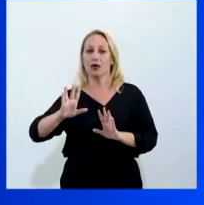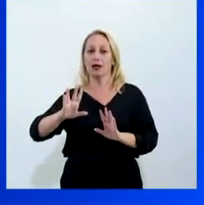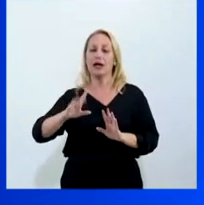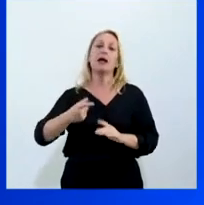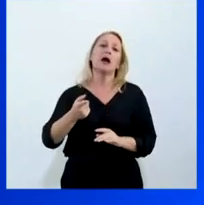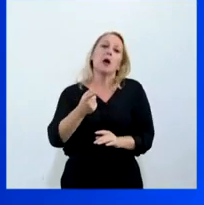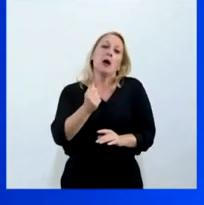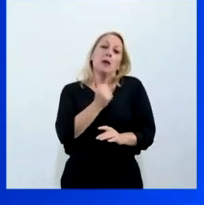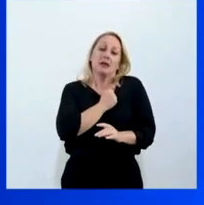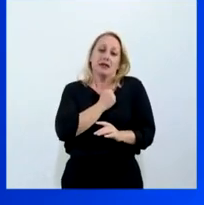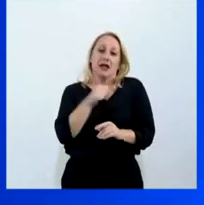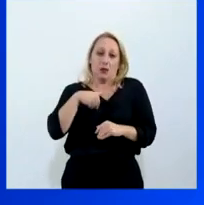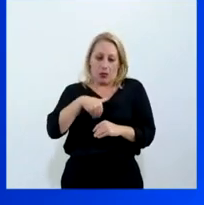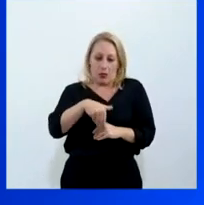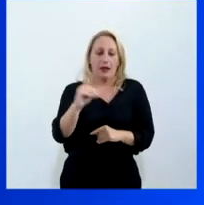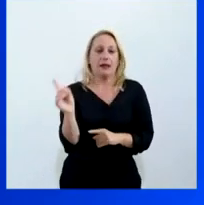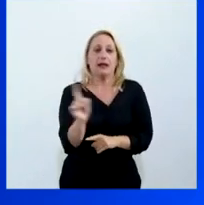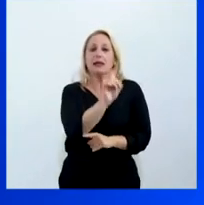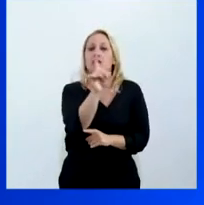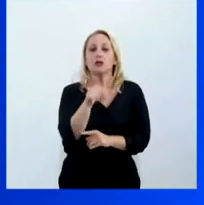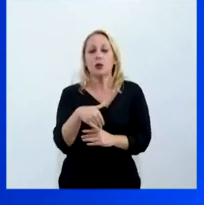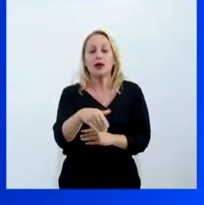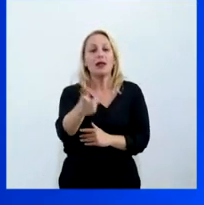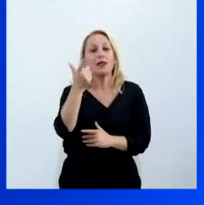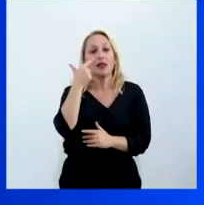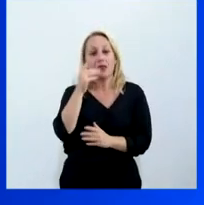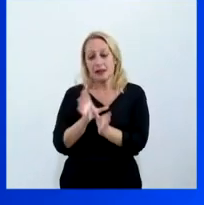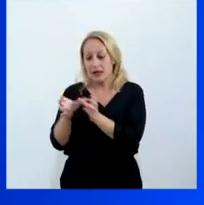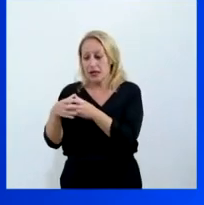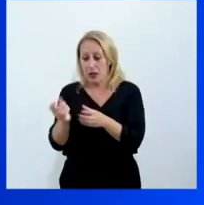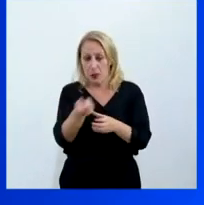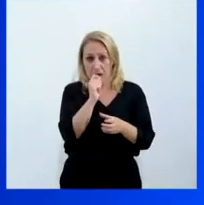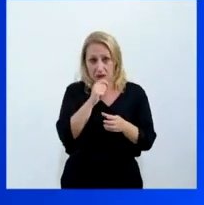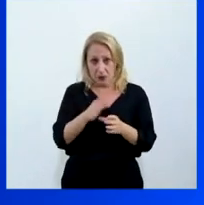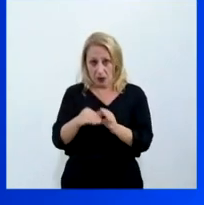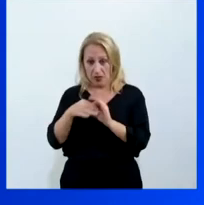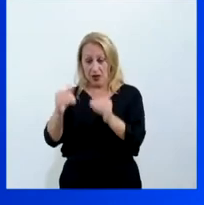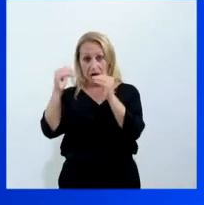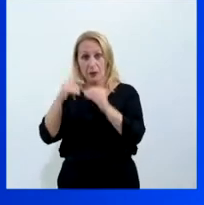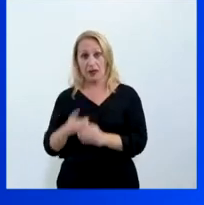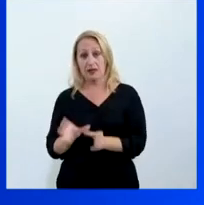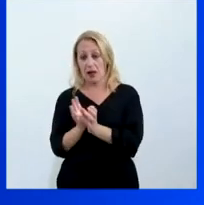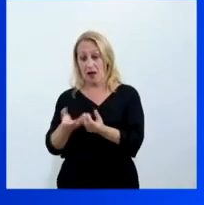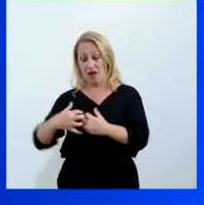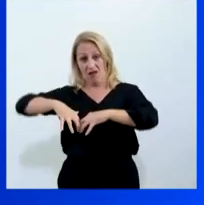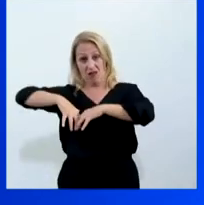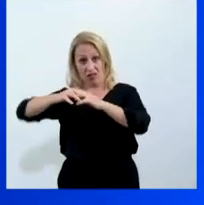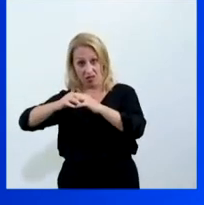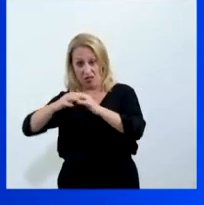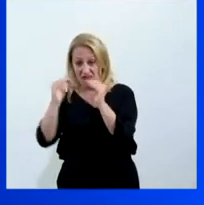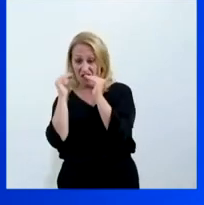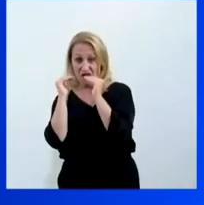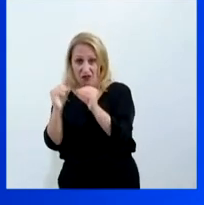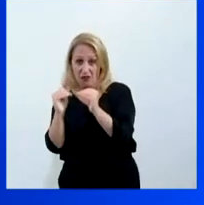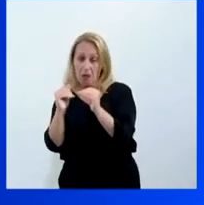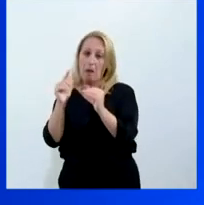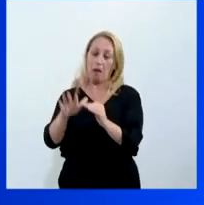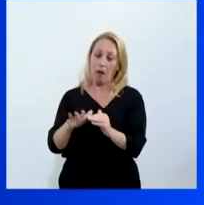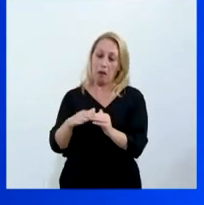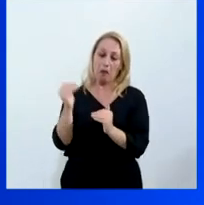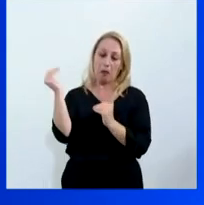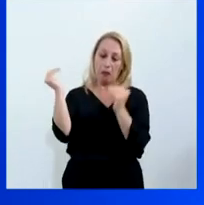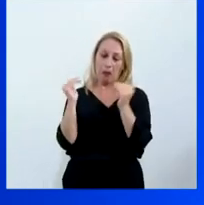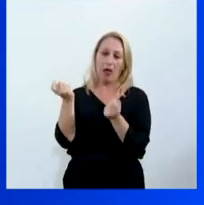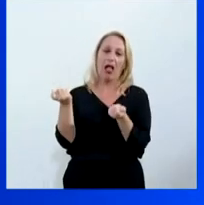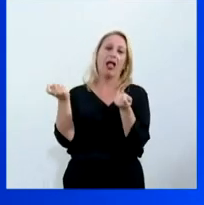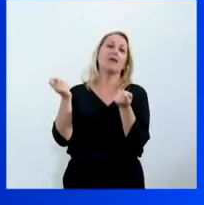απαντήσει κατά το πόσο τα κόμματα αυτά θα έχουν διάρκεια. Έχω σοβαρές αμφιβολίες αν θα γίνει αυτό και τελικά οι